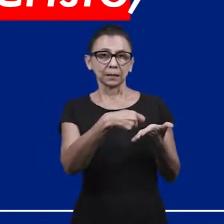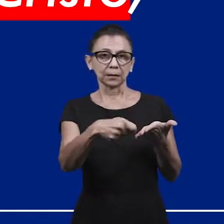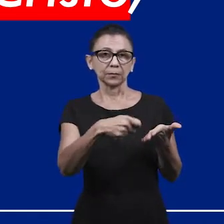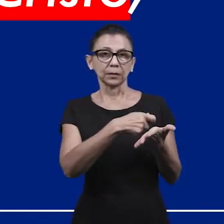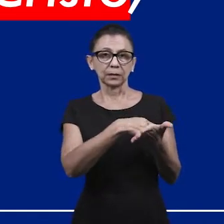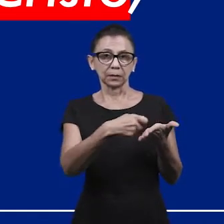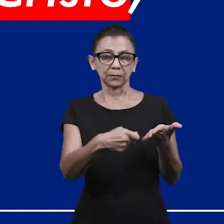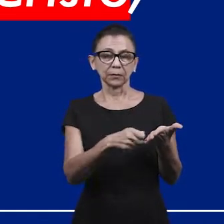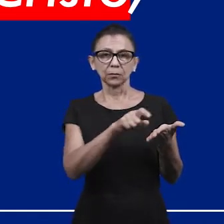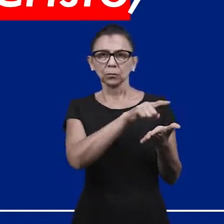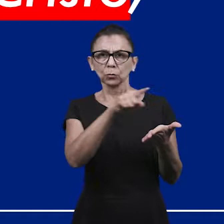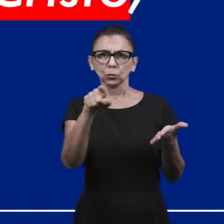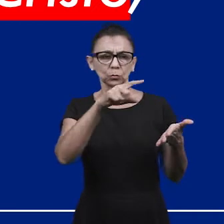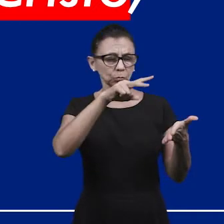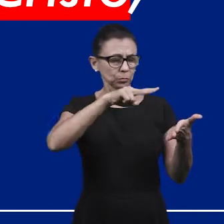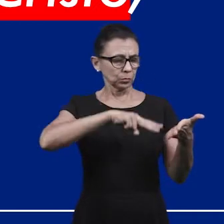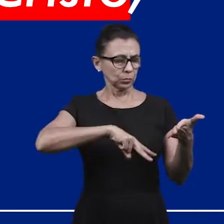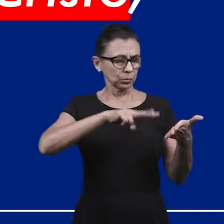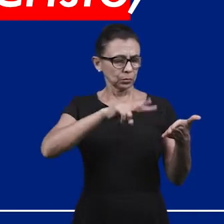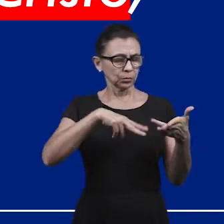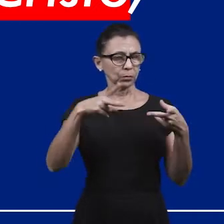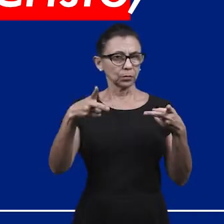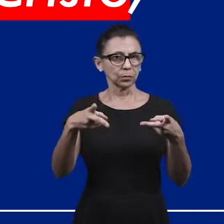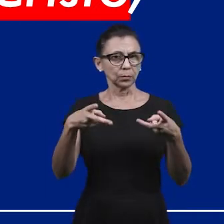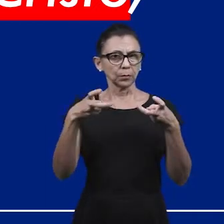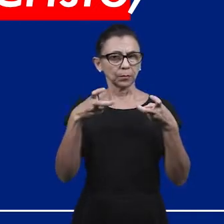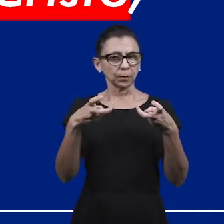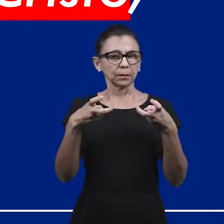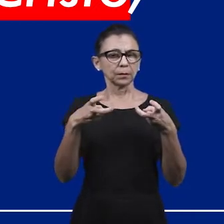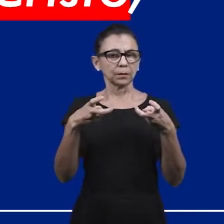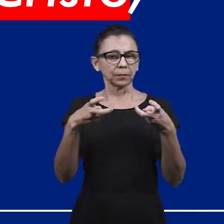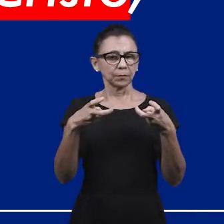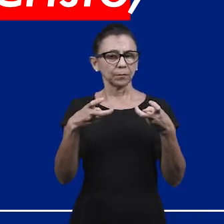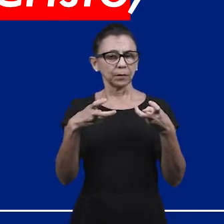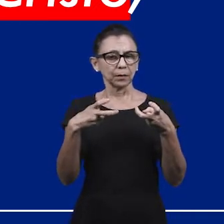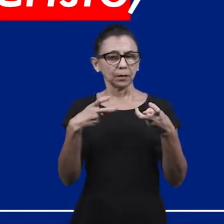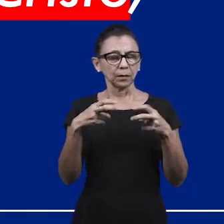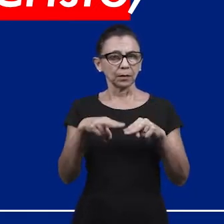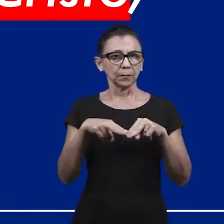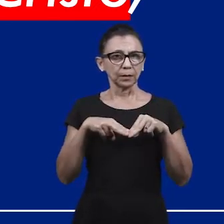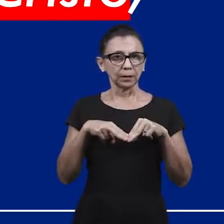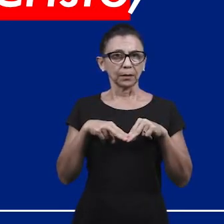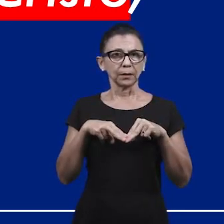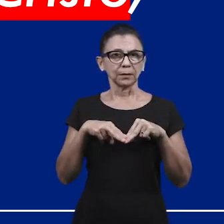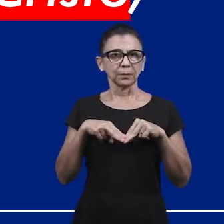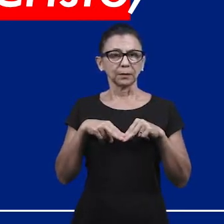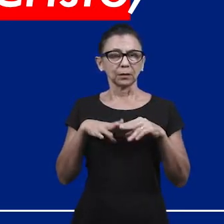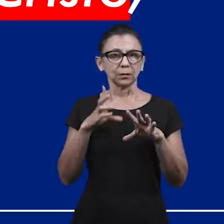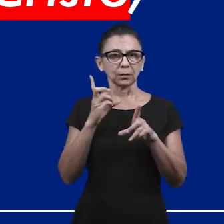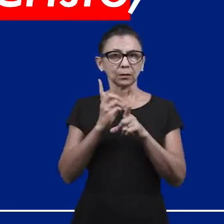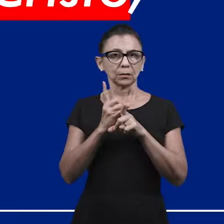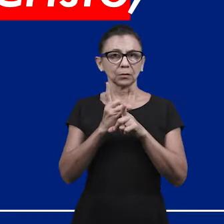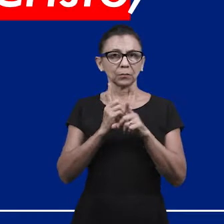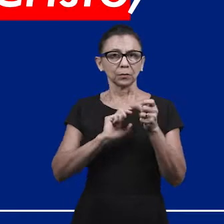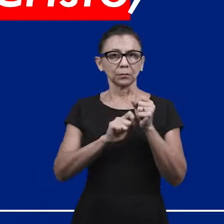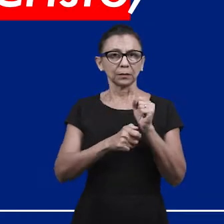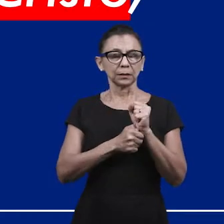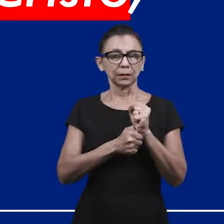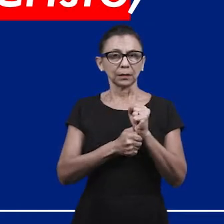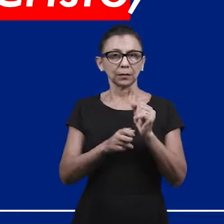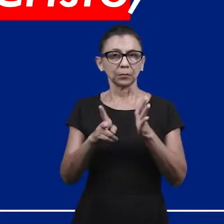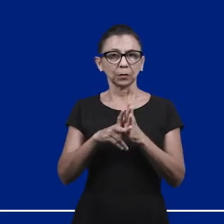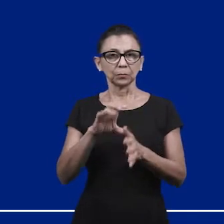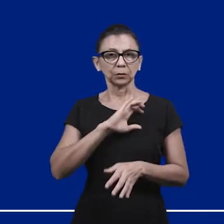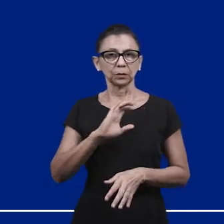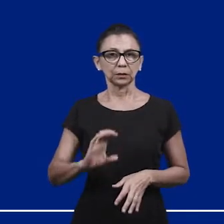dit, comme ce mystère m'a été manifesté par la révélation, comme je vous ai écrit d'ici peu,